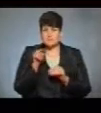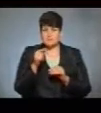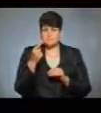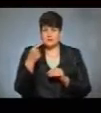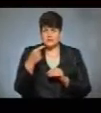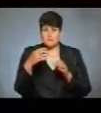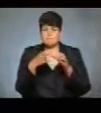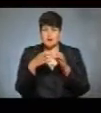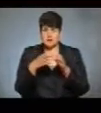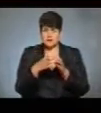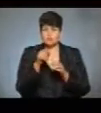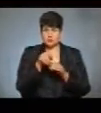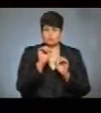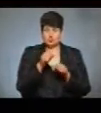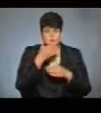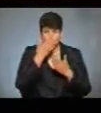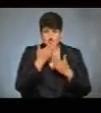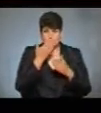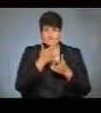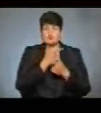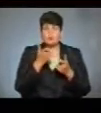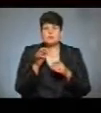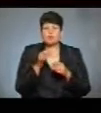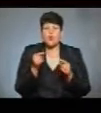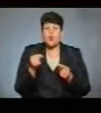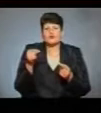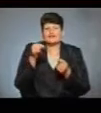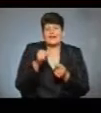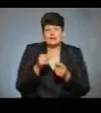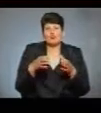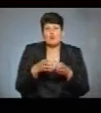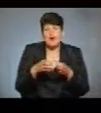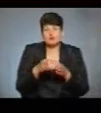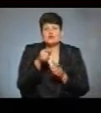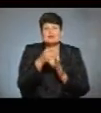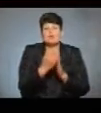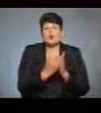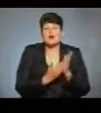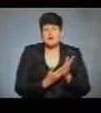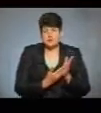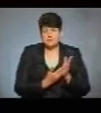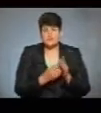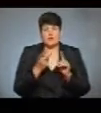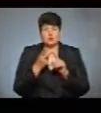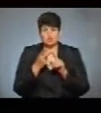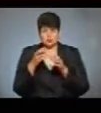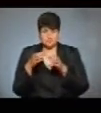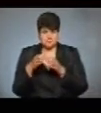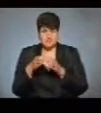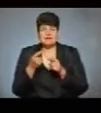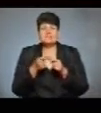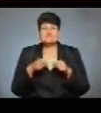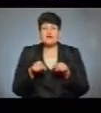– партії. Тут виборець може прочитати інформацію про конкретну політичну партію та її програму. Другий підрозділ – сфери